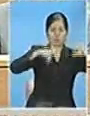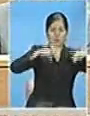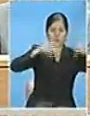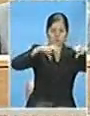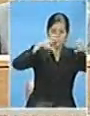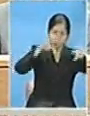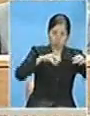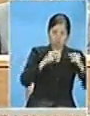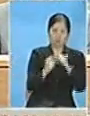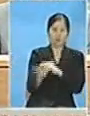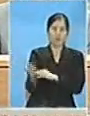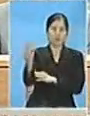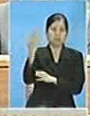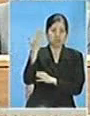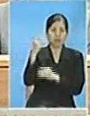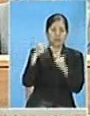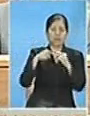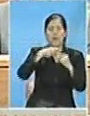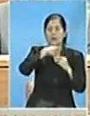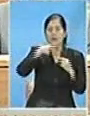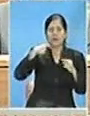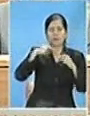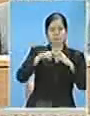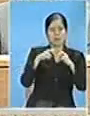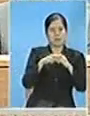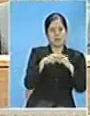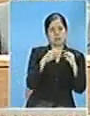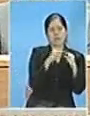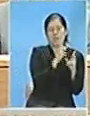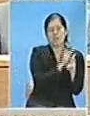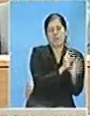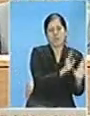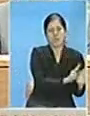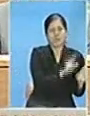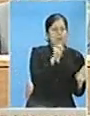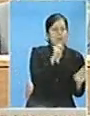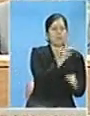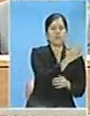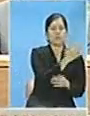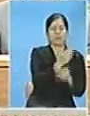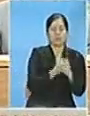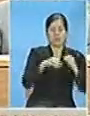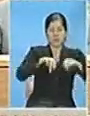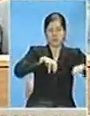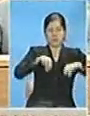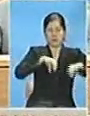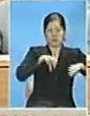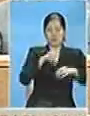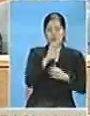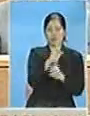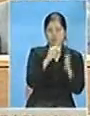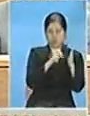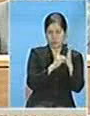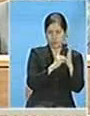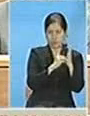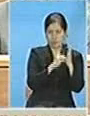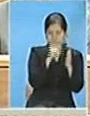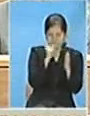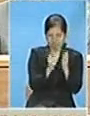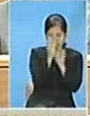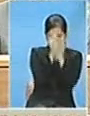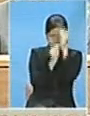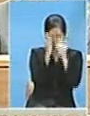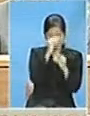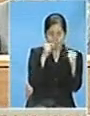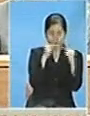น้ำทุกแห่งในพื้นที่แห้งหมดนั่นคือการบริหารจัดการนี้น้ำที่มีประสิทธิภาพของกทม.ท่านต้องมาเรียนรู้จากกทม.